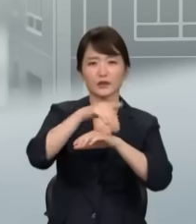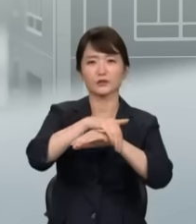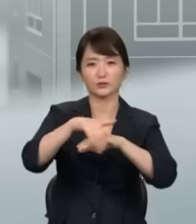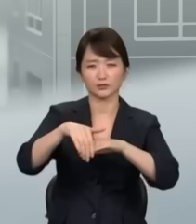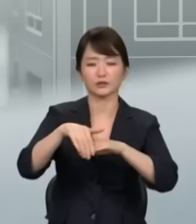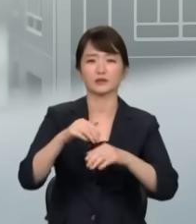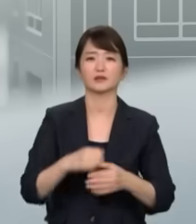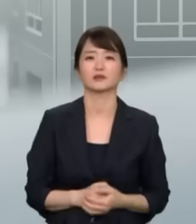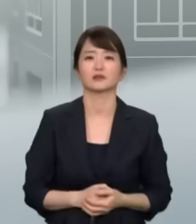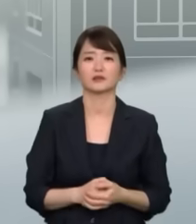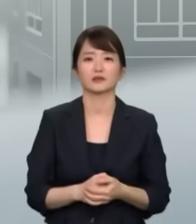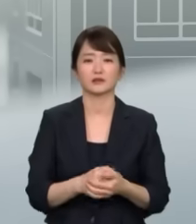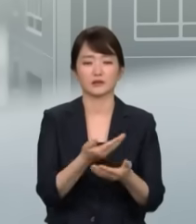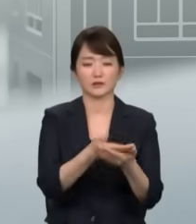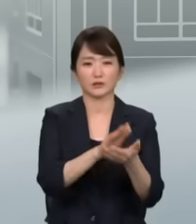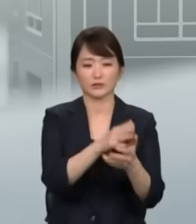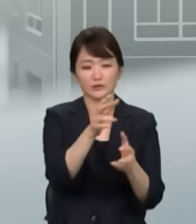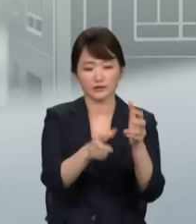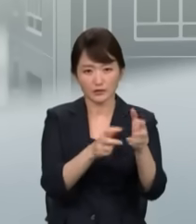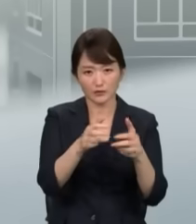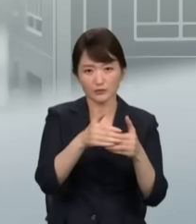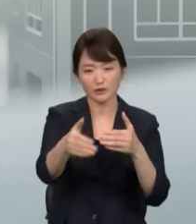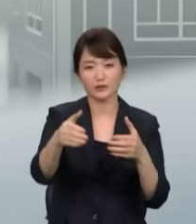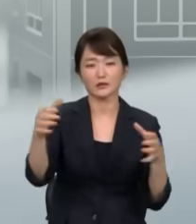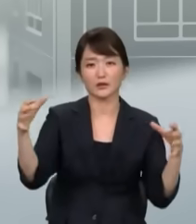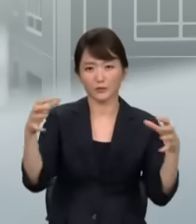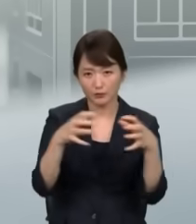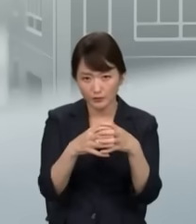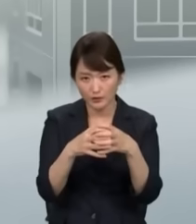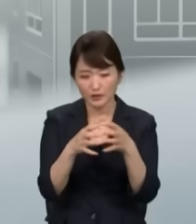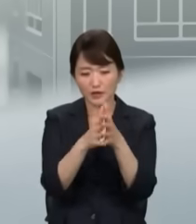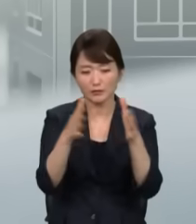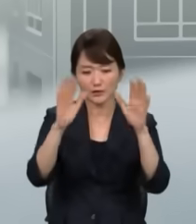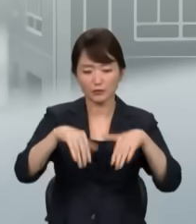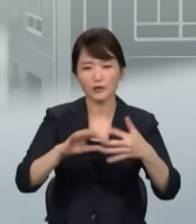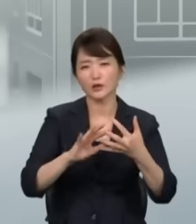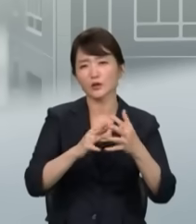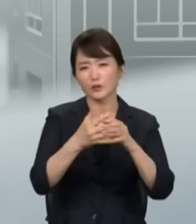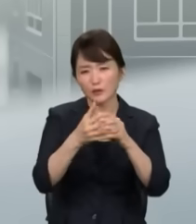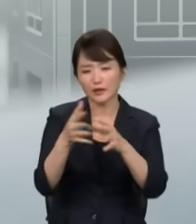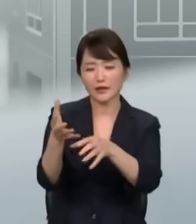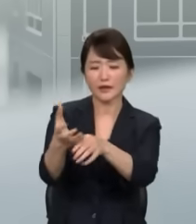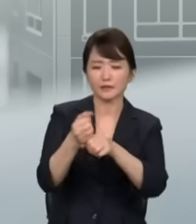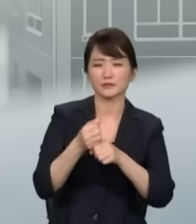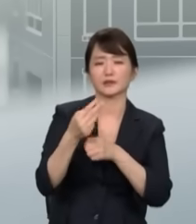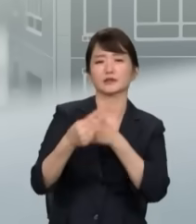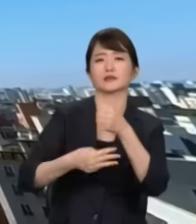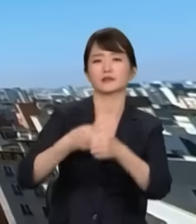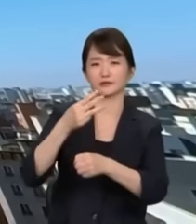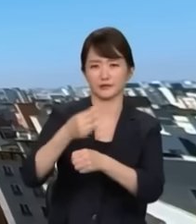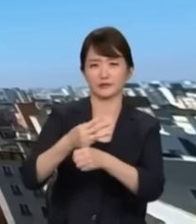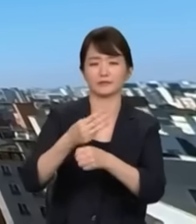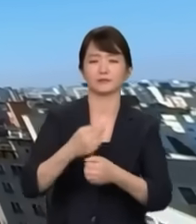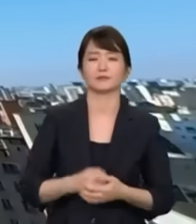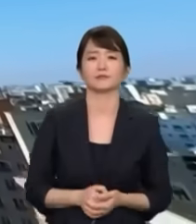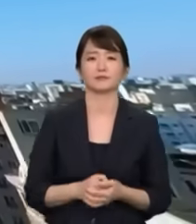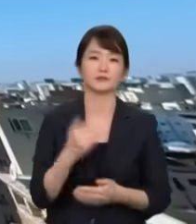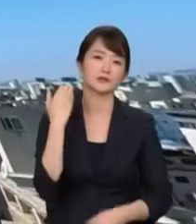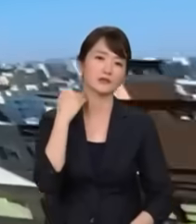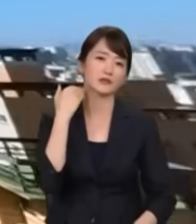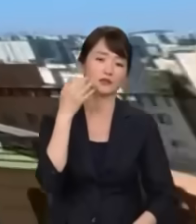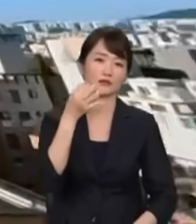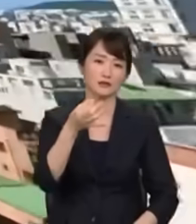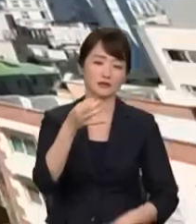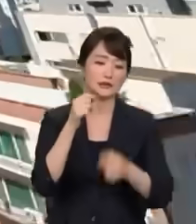또 정비사업 절차를 통합해 재건축 일정을 최대 3년 앞당긴다는 계획입니다. 전세 사기